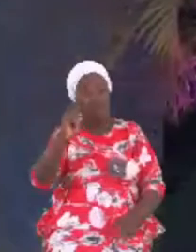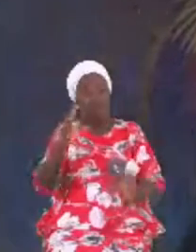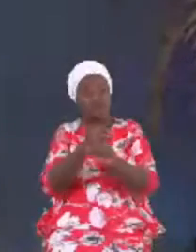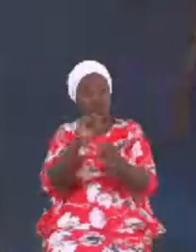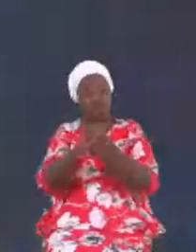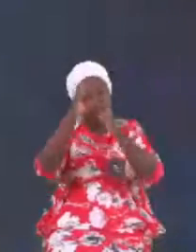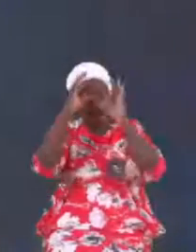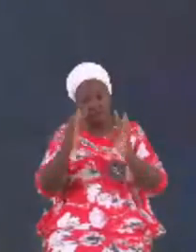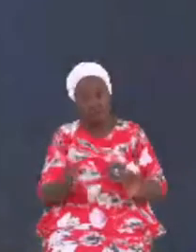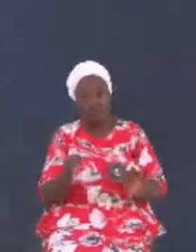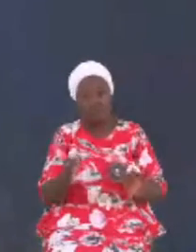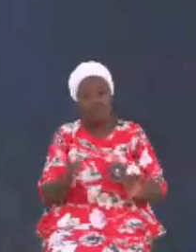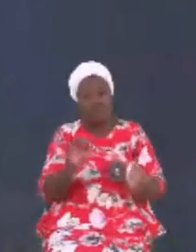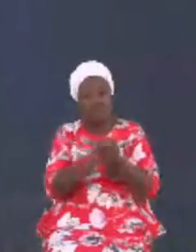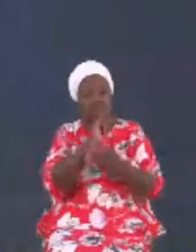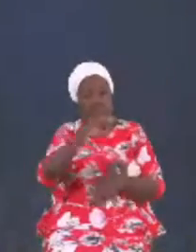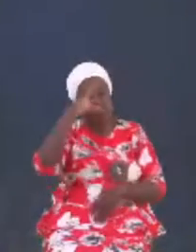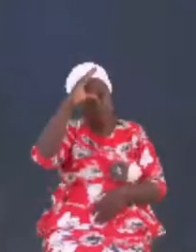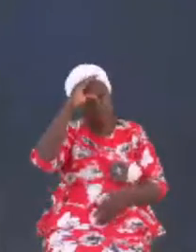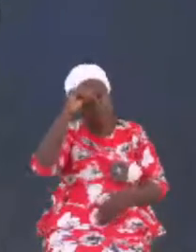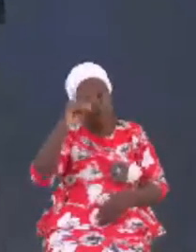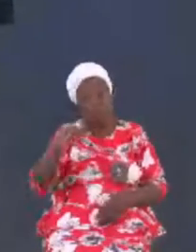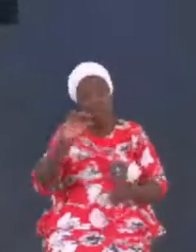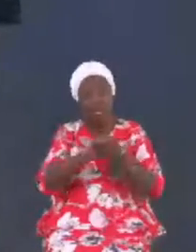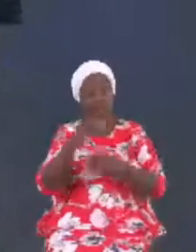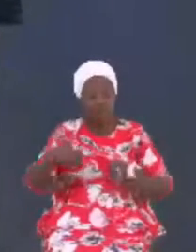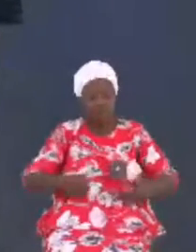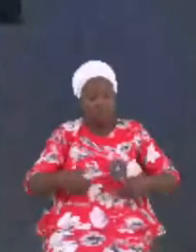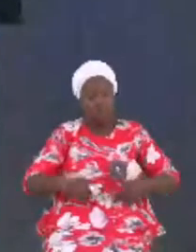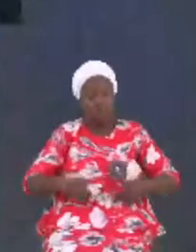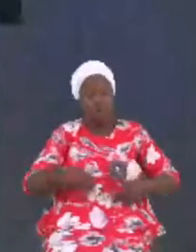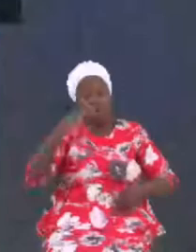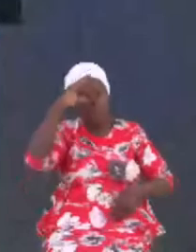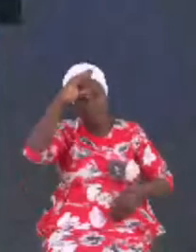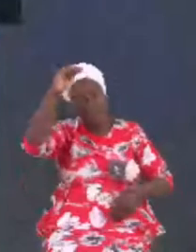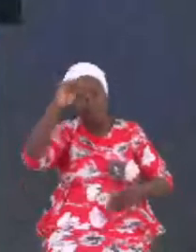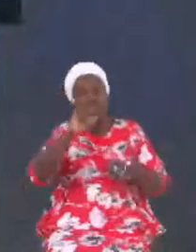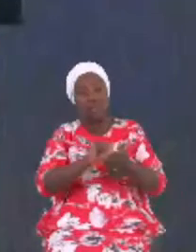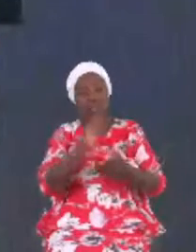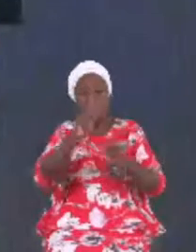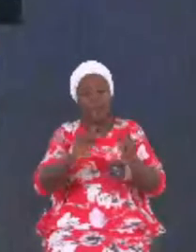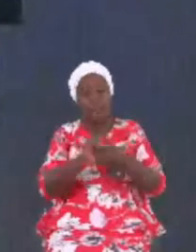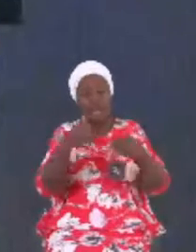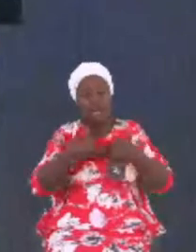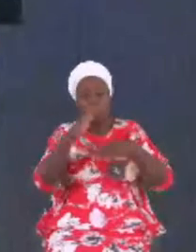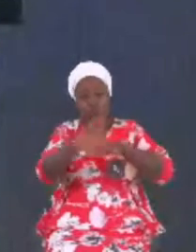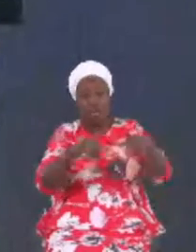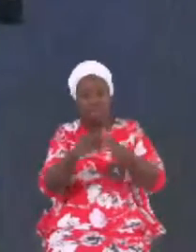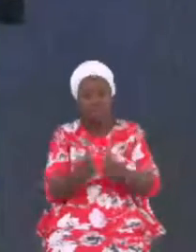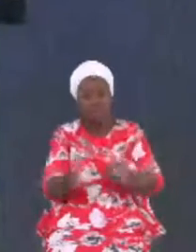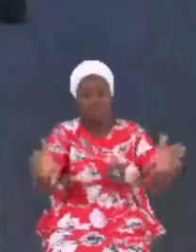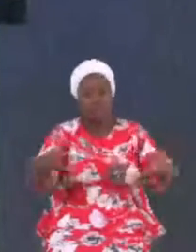décision. Ça, c'est le garçon, le jeune homme, la personne qui marchait sur la voie